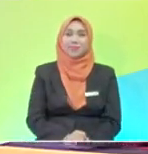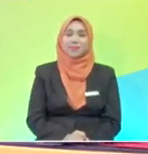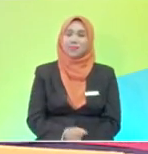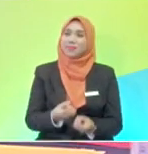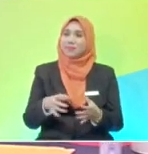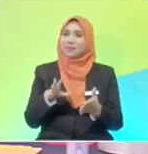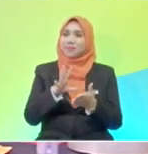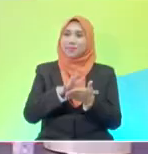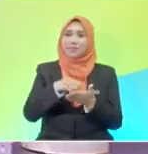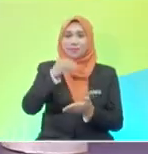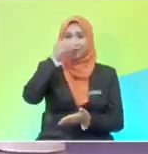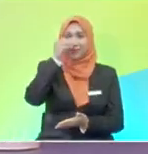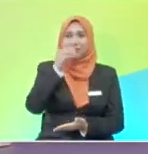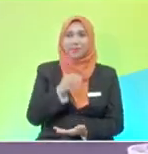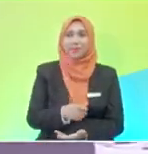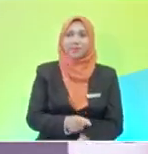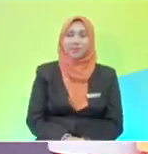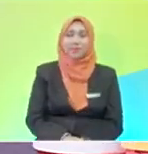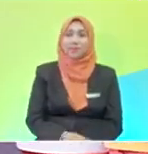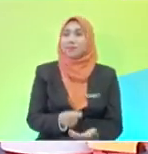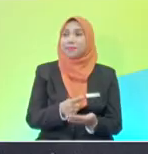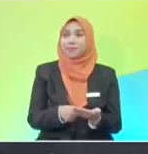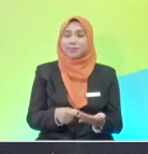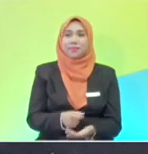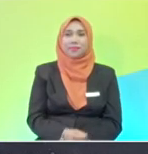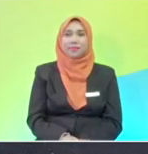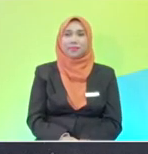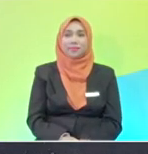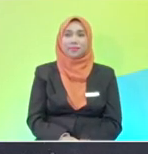Apakah kegunaan-kegunaan cahaya matahari